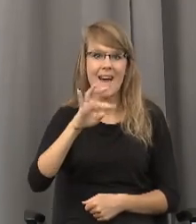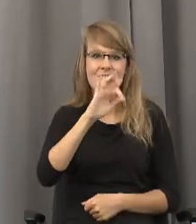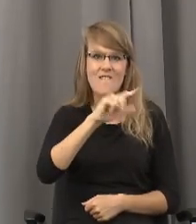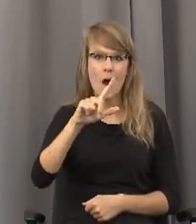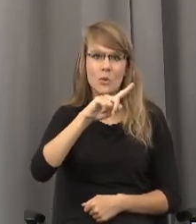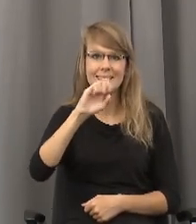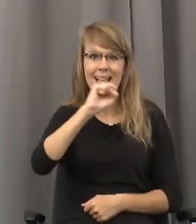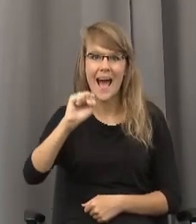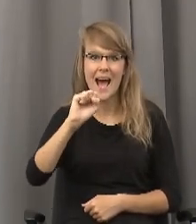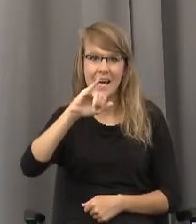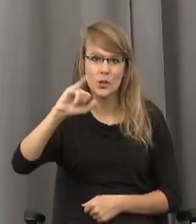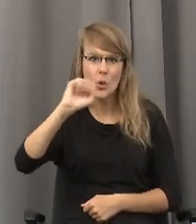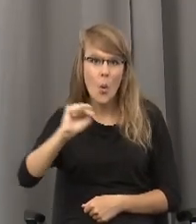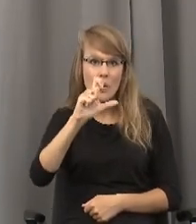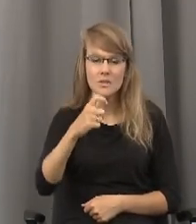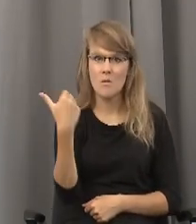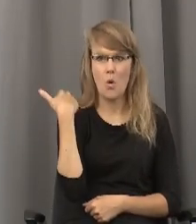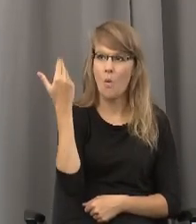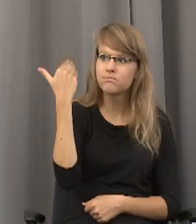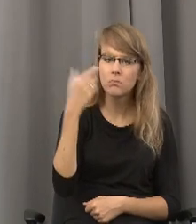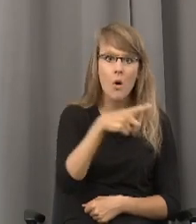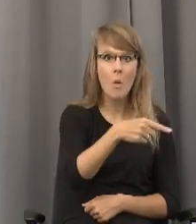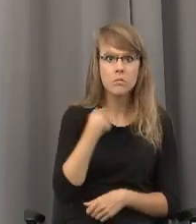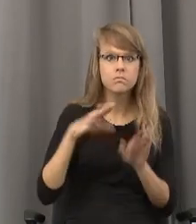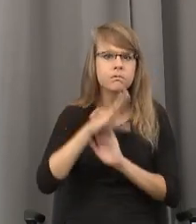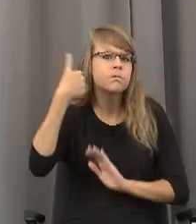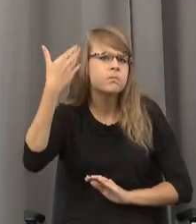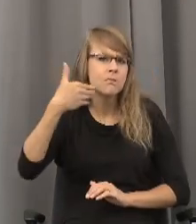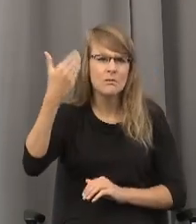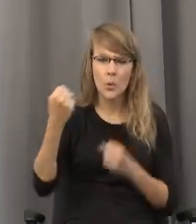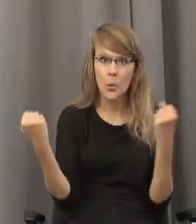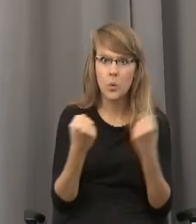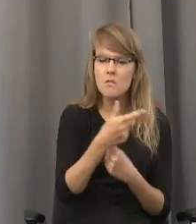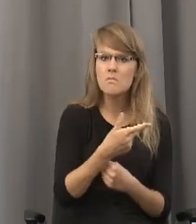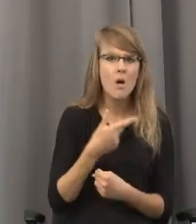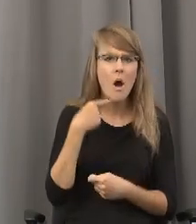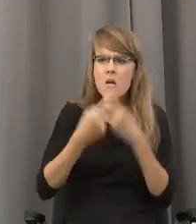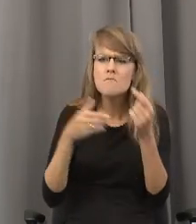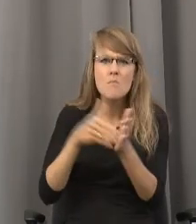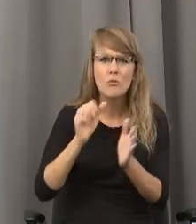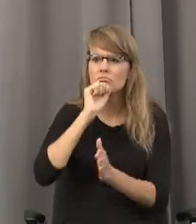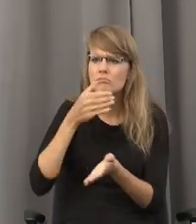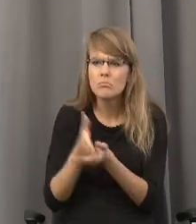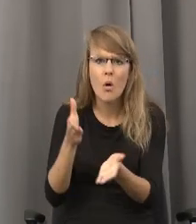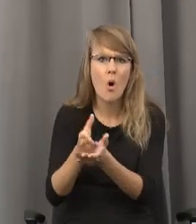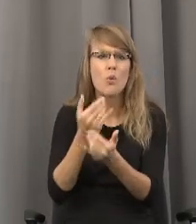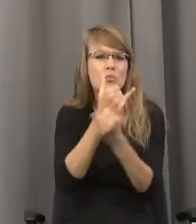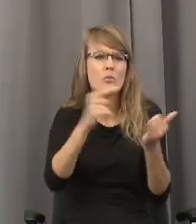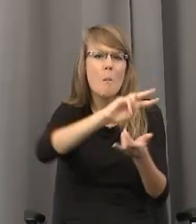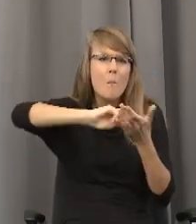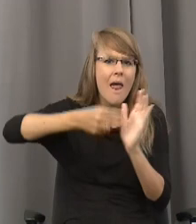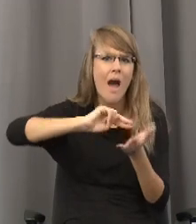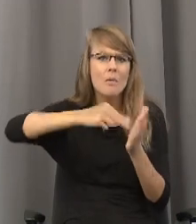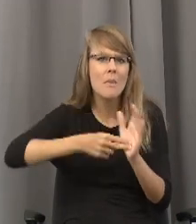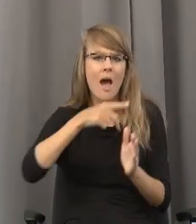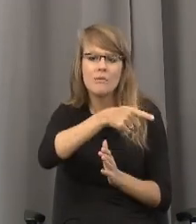który miał tak głębokie i mocne wystąpienie na temat potrzeby wsparcia dla osób starszych, strategii, systemowych rozwiązań, które są tam